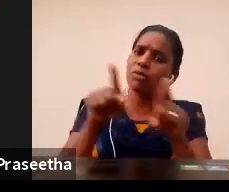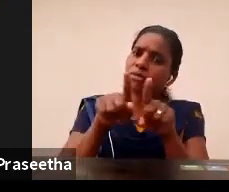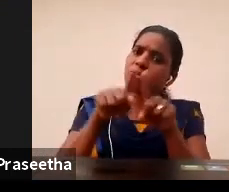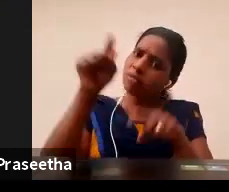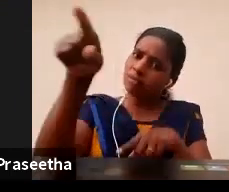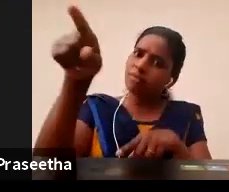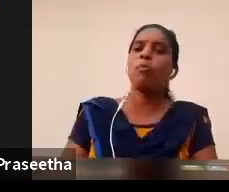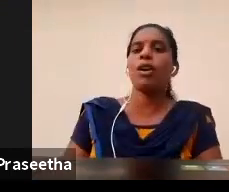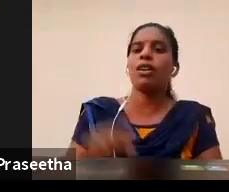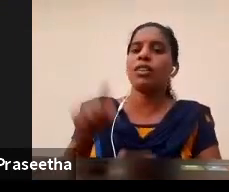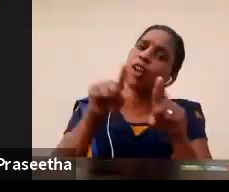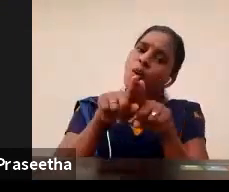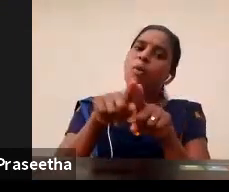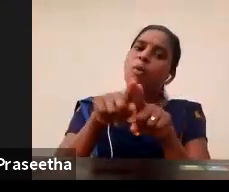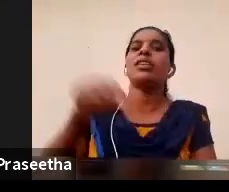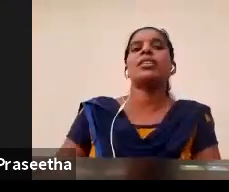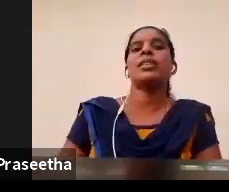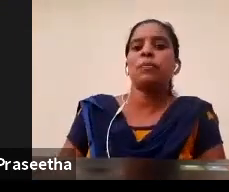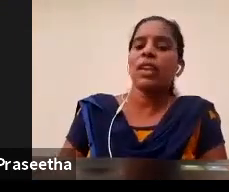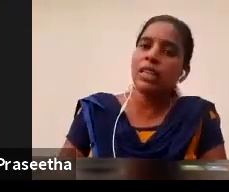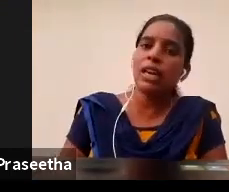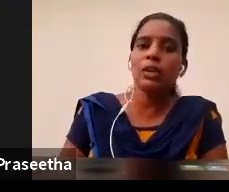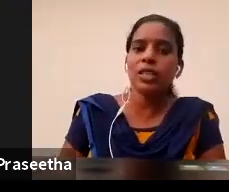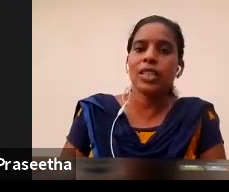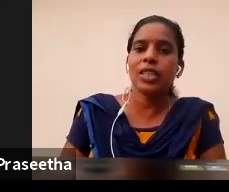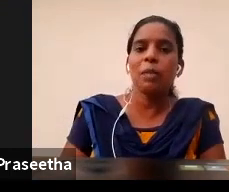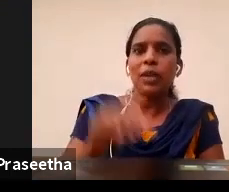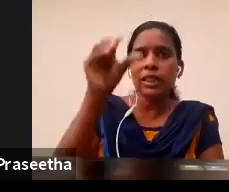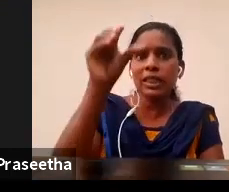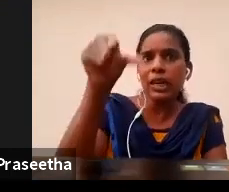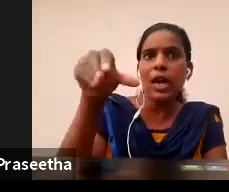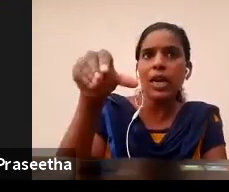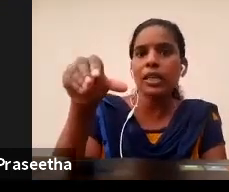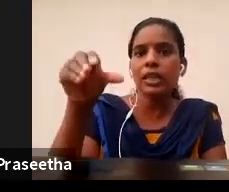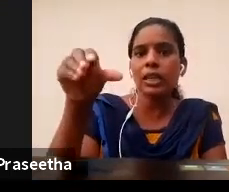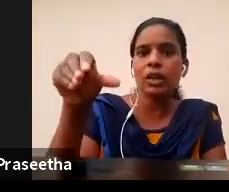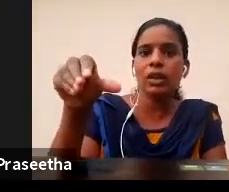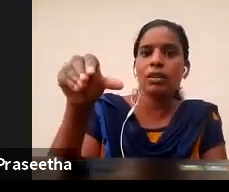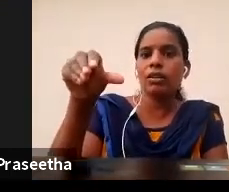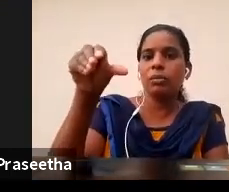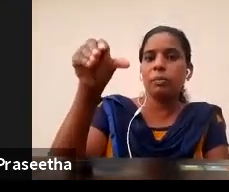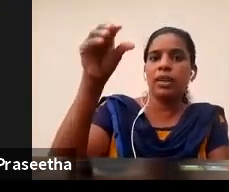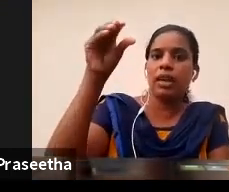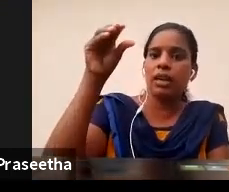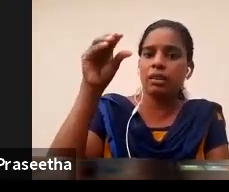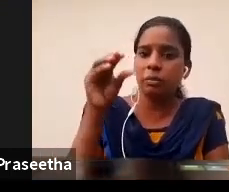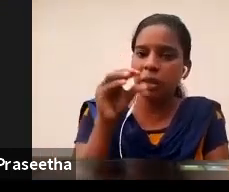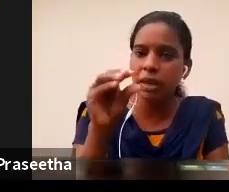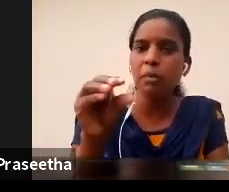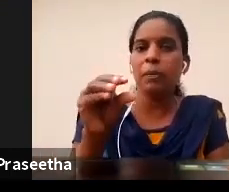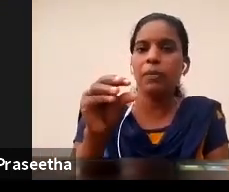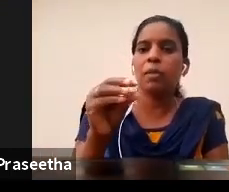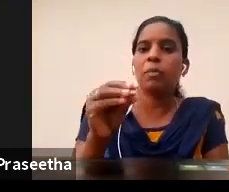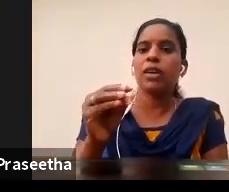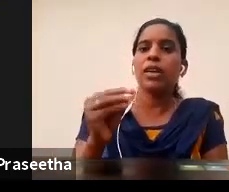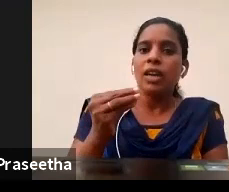ടു യു ഒപ്പാണ് നിങ്ങളുടെ ഒപ്പമാണ് എന്നാണ് ഉദ്ദേശിക്കുന്നത് അപ്പൊ ഇത്രയാണ് പിന്നെ